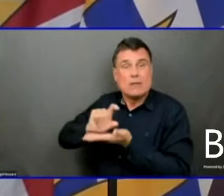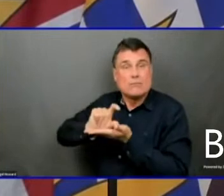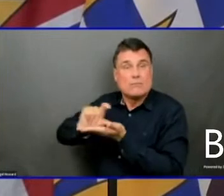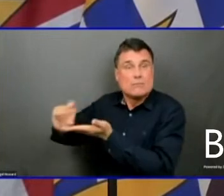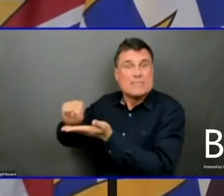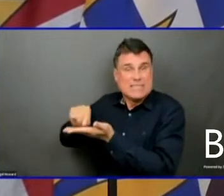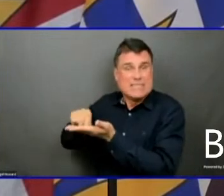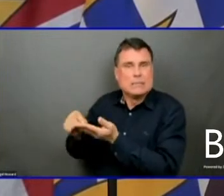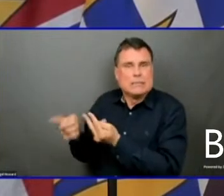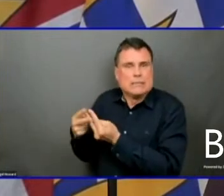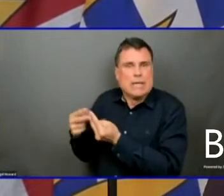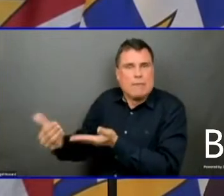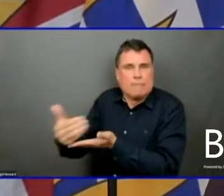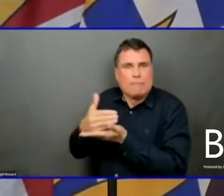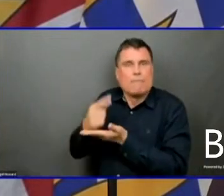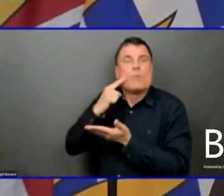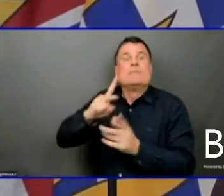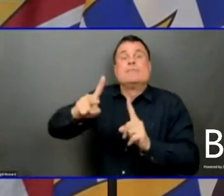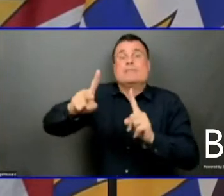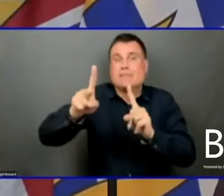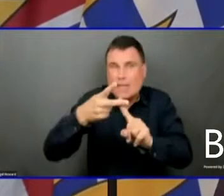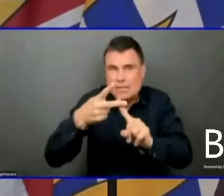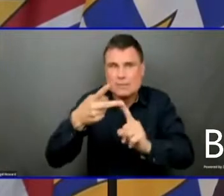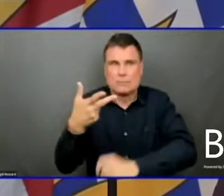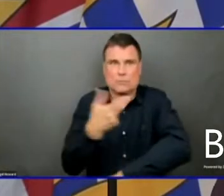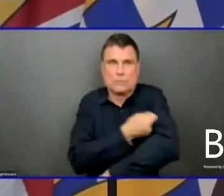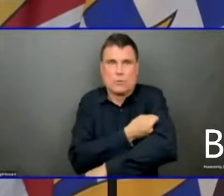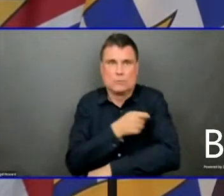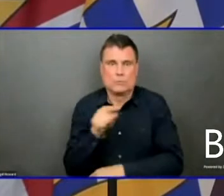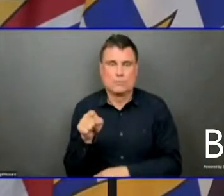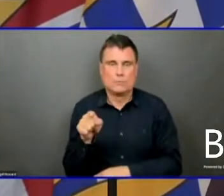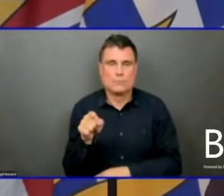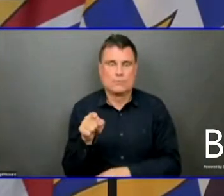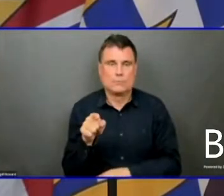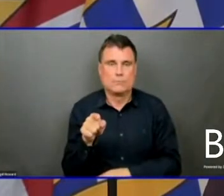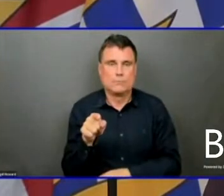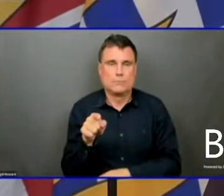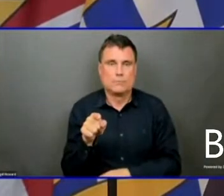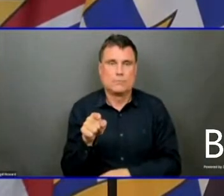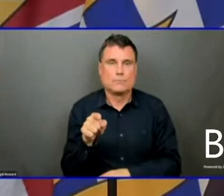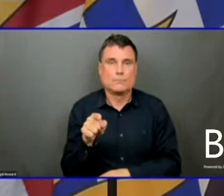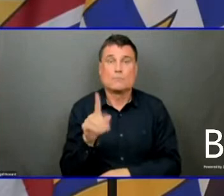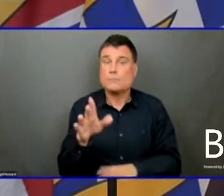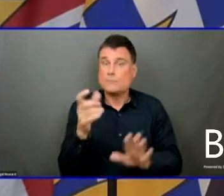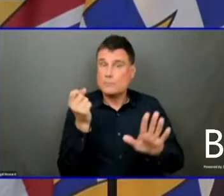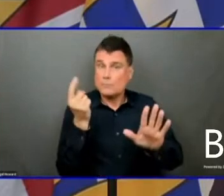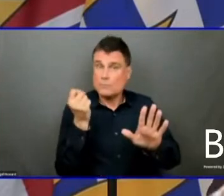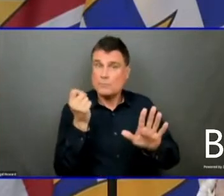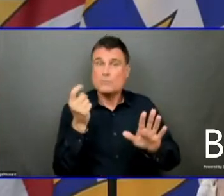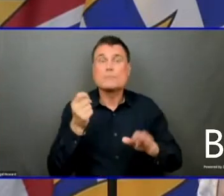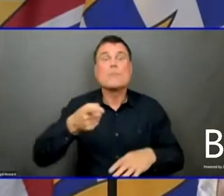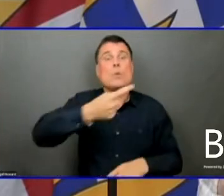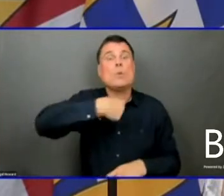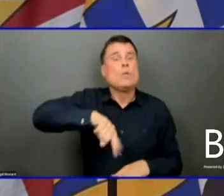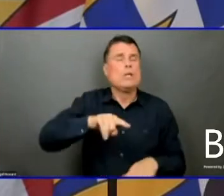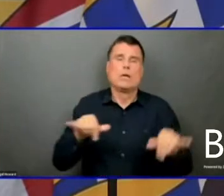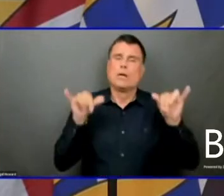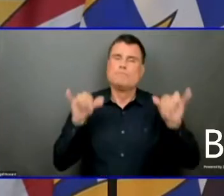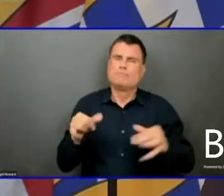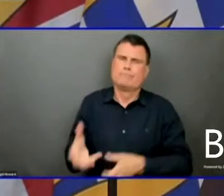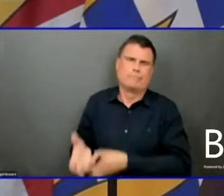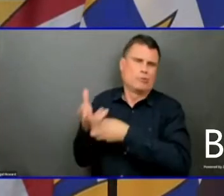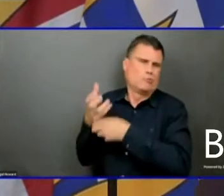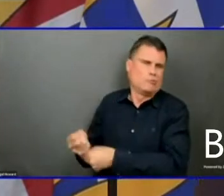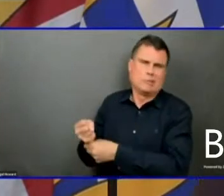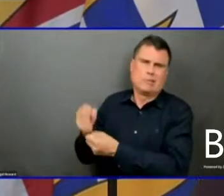也知道了，有了一个重要的决定，让所有的现存的阿斯利康疫苗作为第2针去打，而